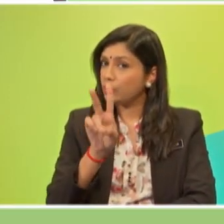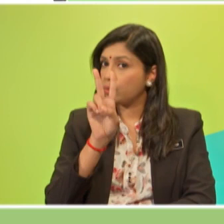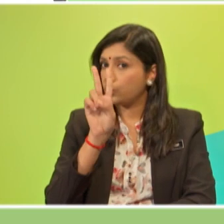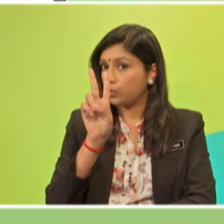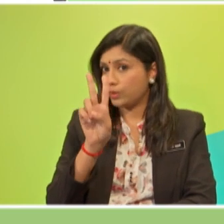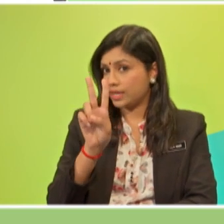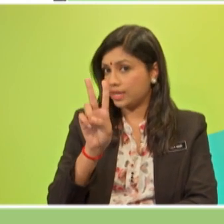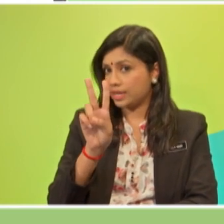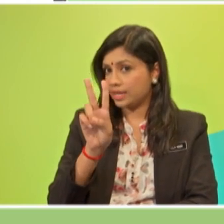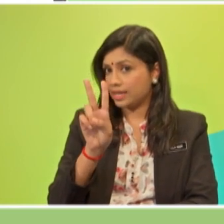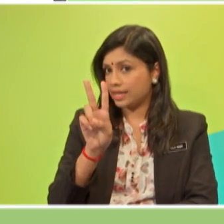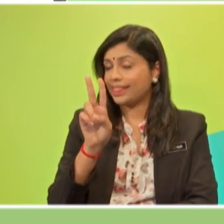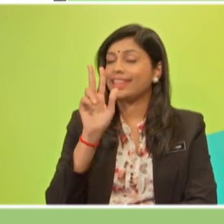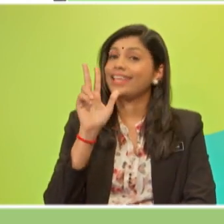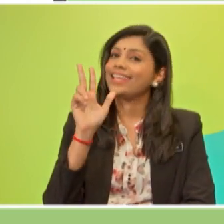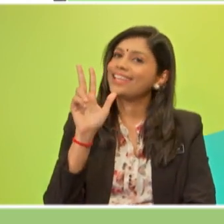dua,